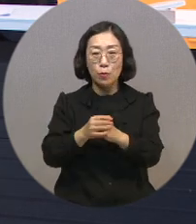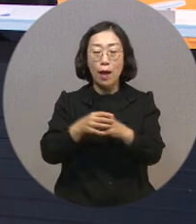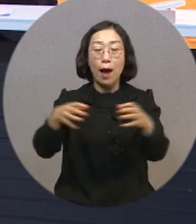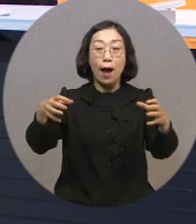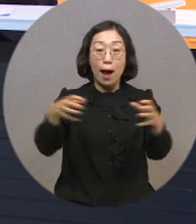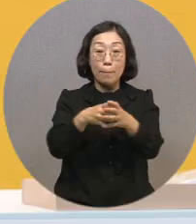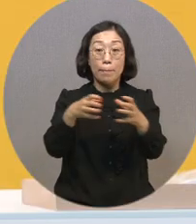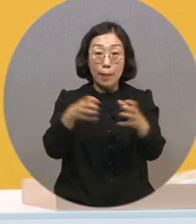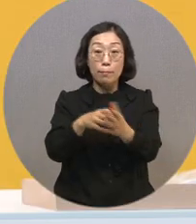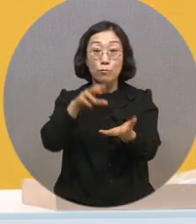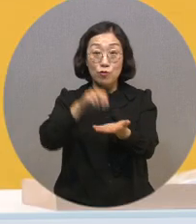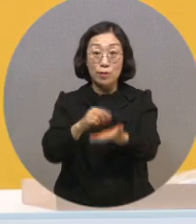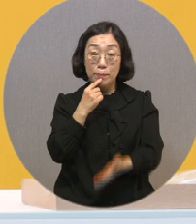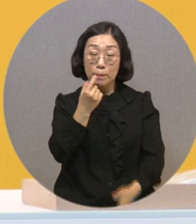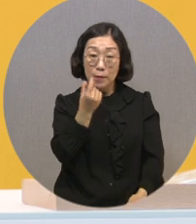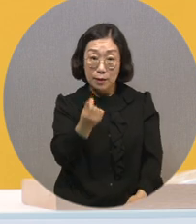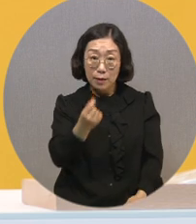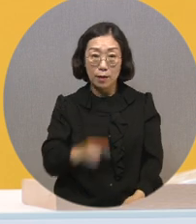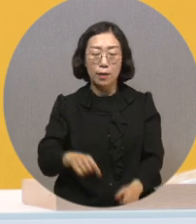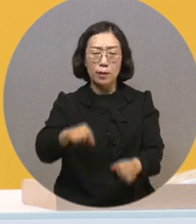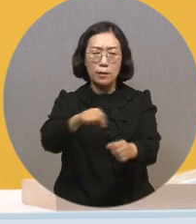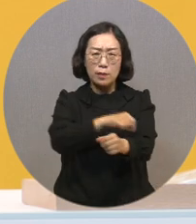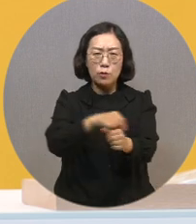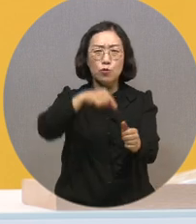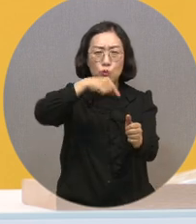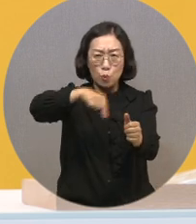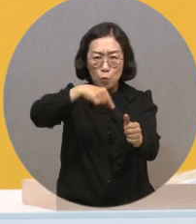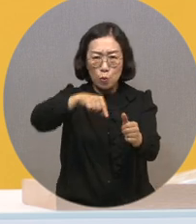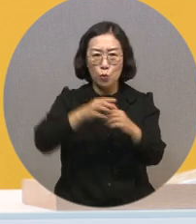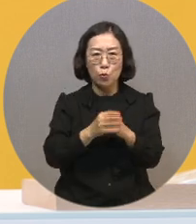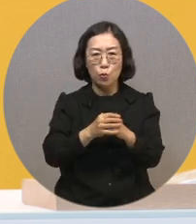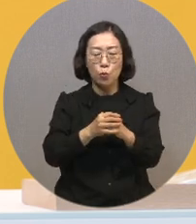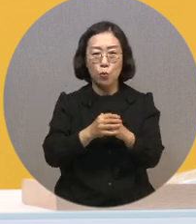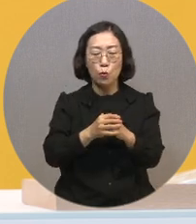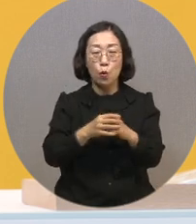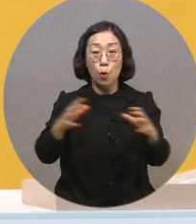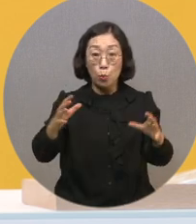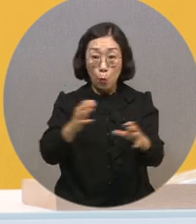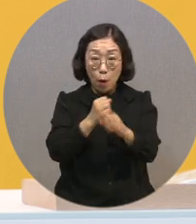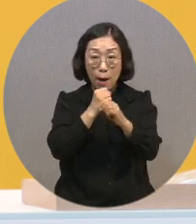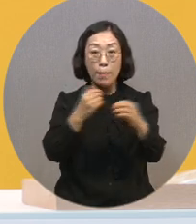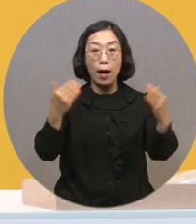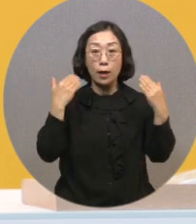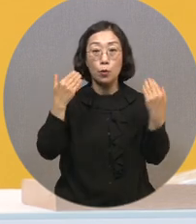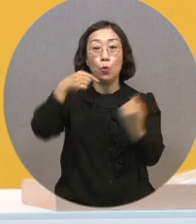같은데 네네. 지금 우리가 특수교육에 있어서 통합학교 운영 이